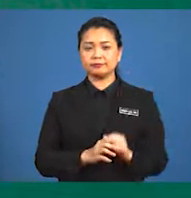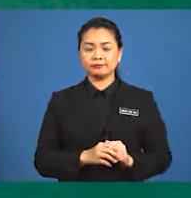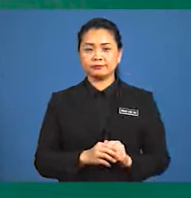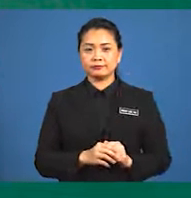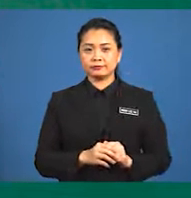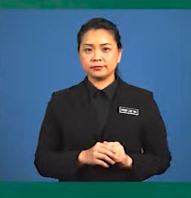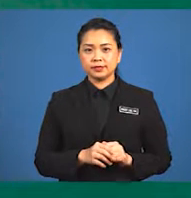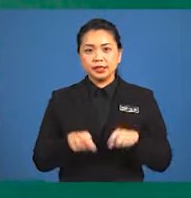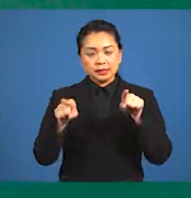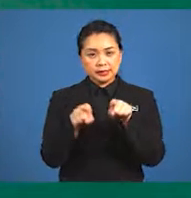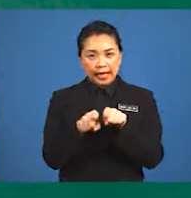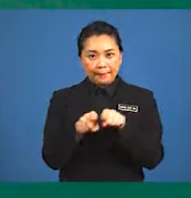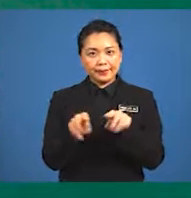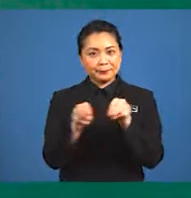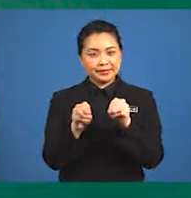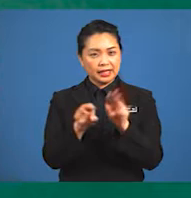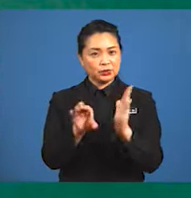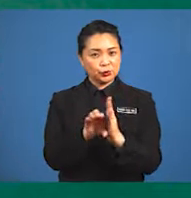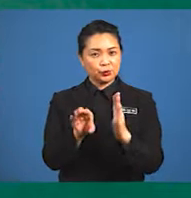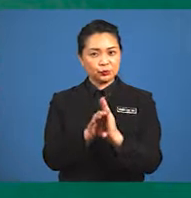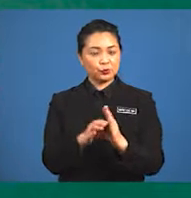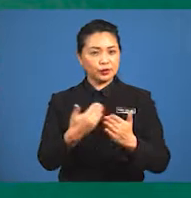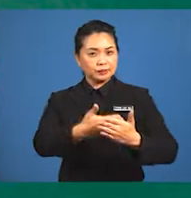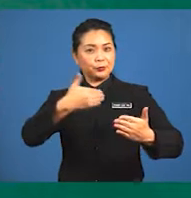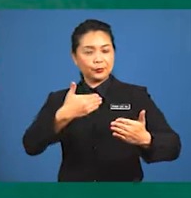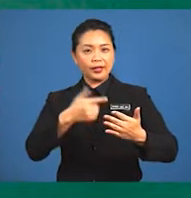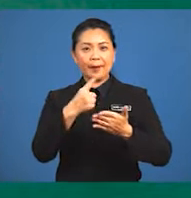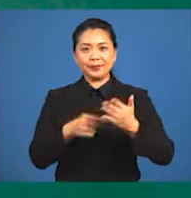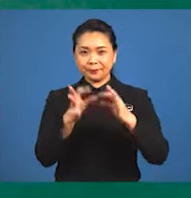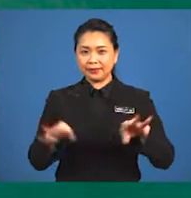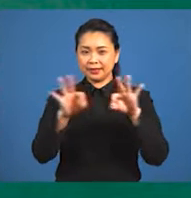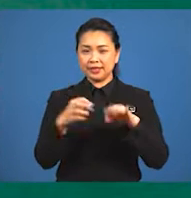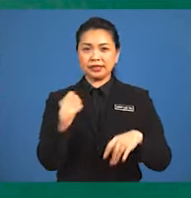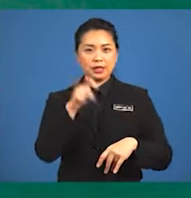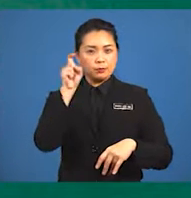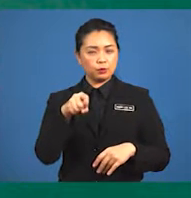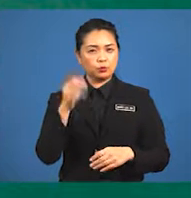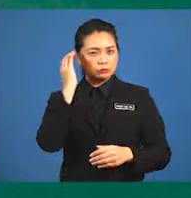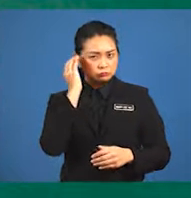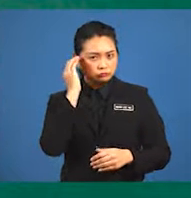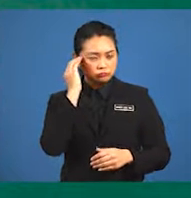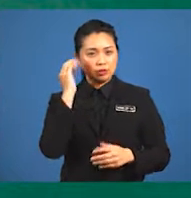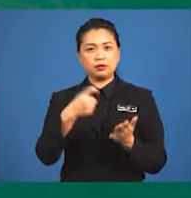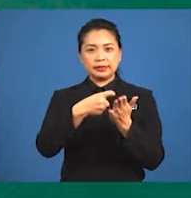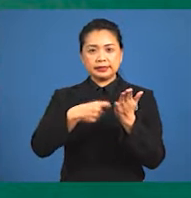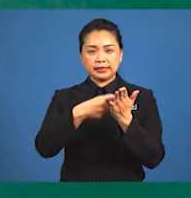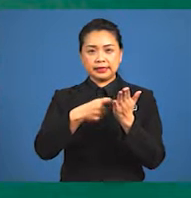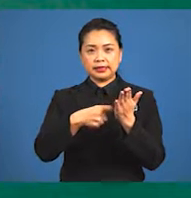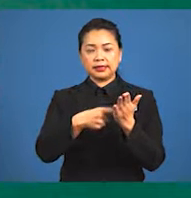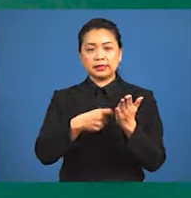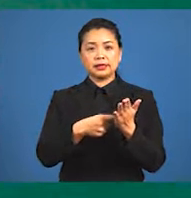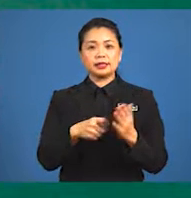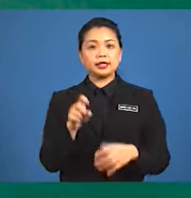3. Sama seperti contoh-contoh sebelum ini, apa yang penting, kita perlu kenal pasti nilai kuasa